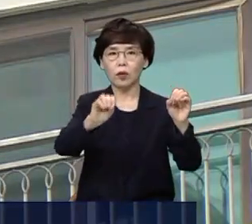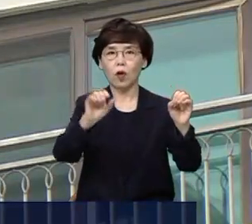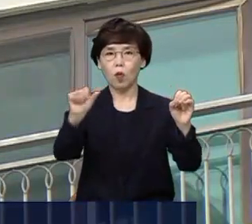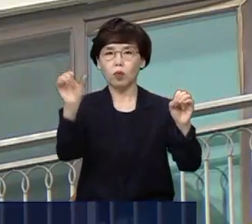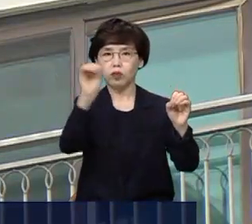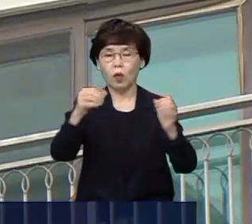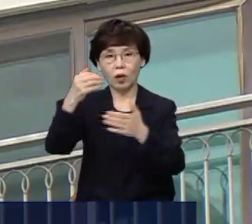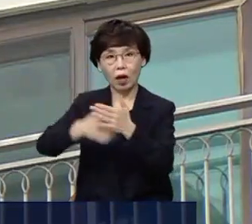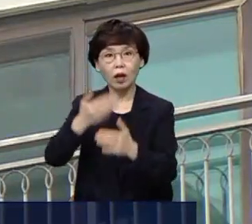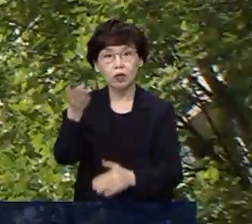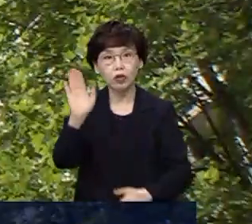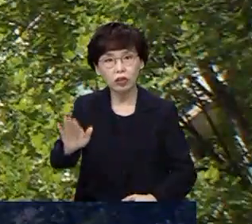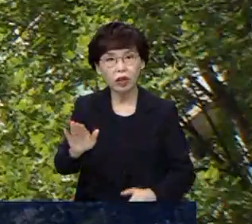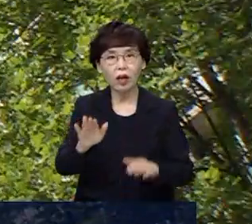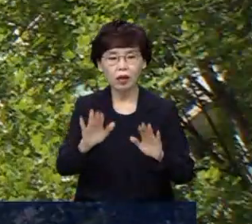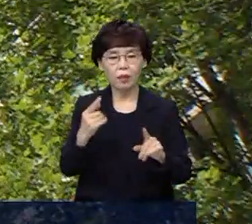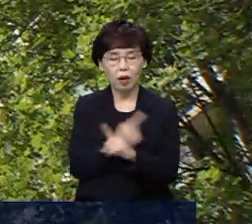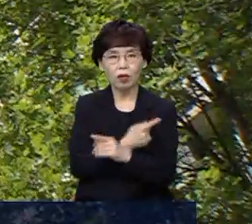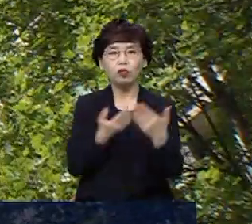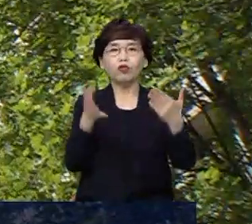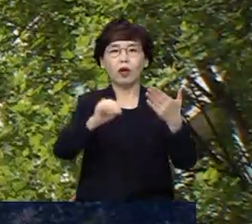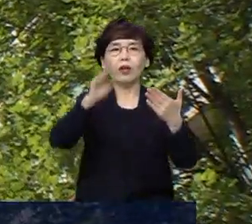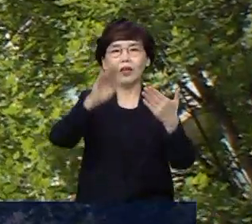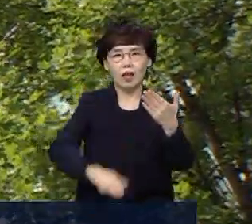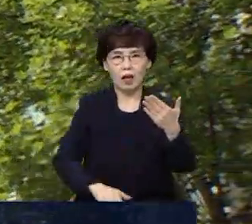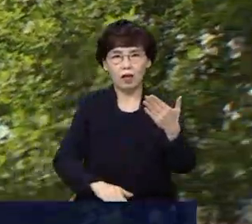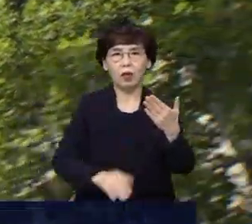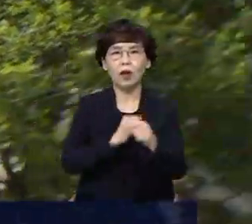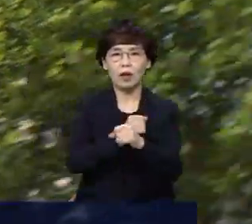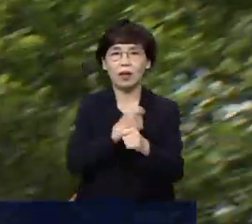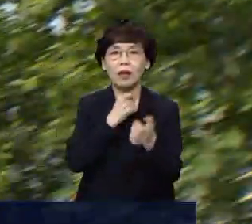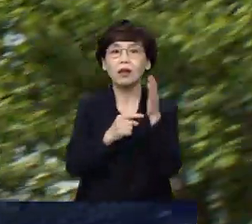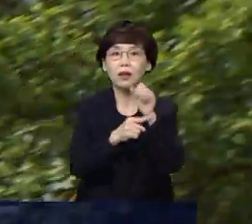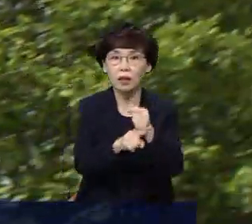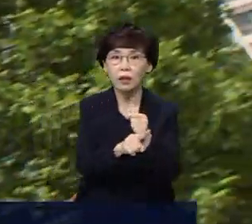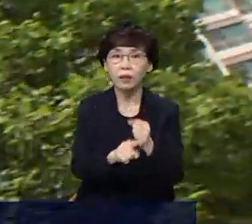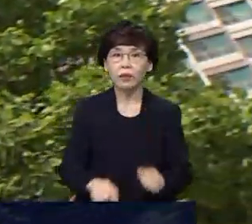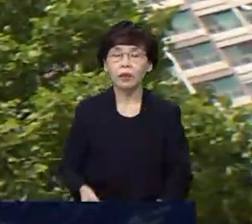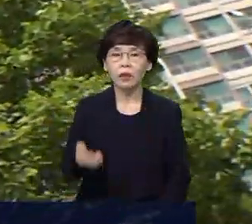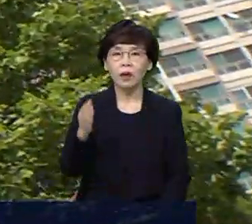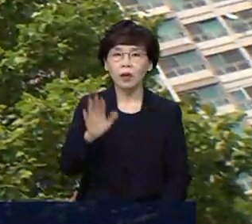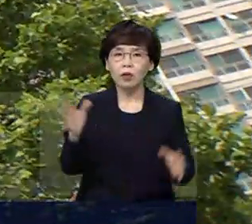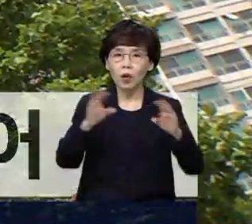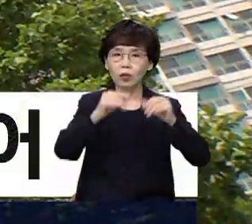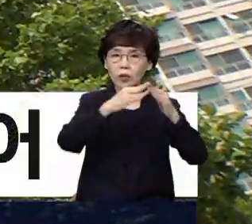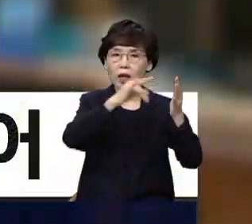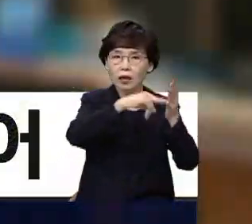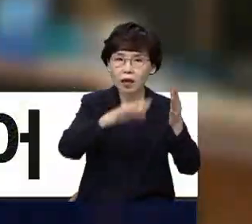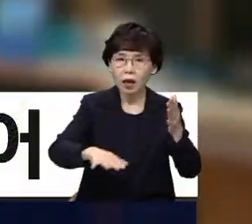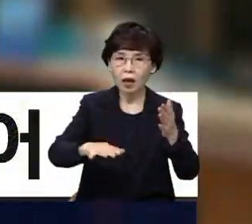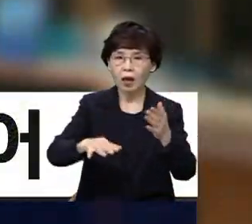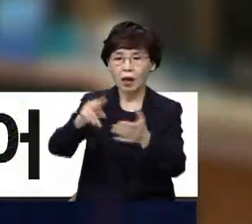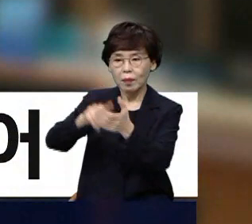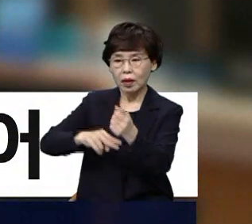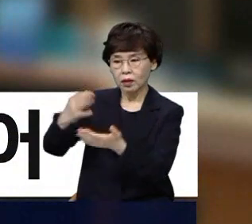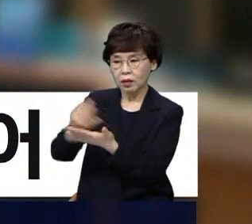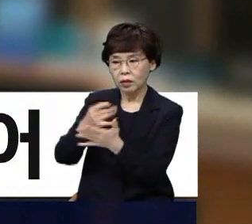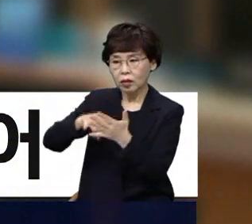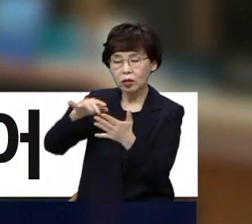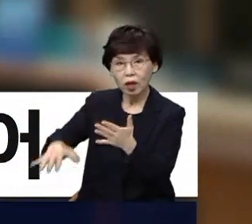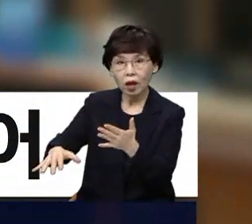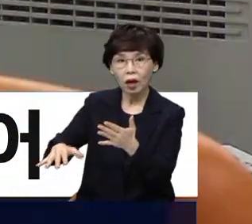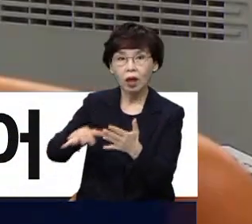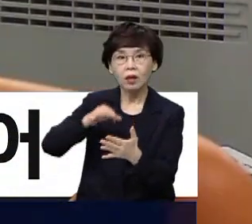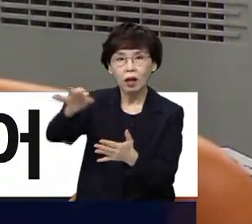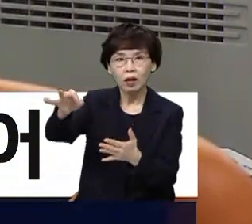깎아주는데 이를 9억 원 이하 주택까지 적용하겠다는 겁니다. 다만 종합부동산세와 양도소득세 완화 문제는